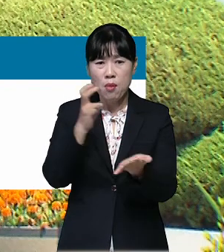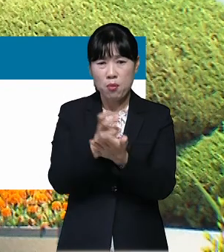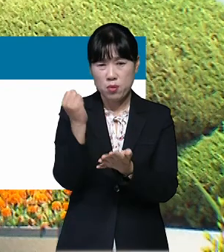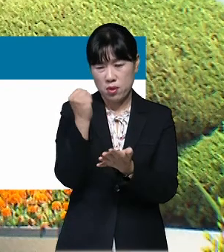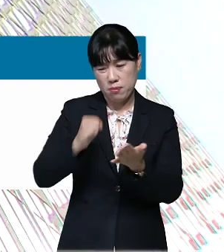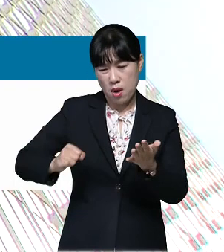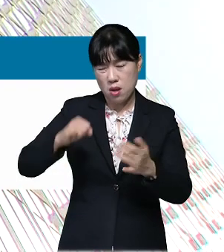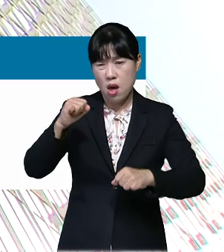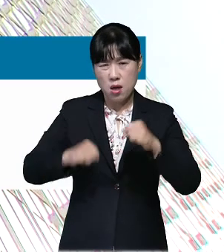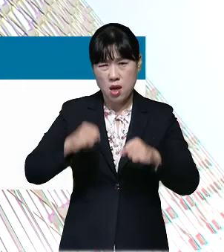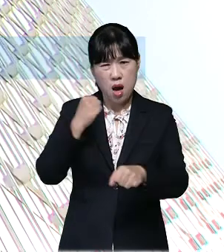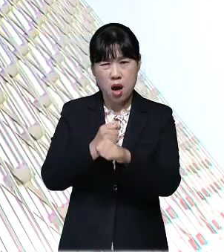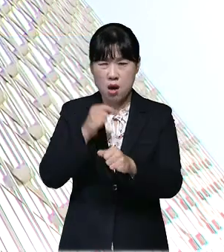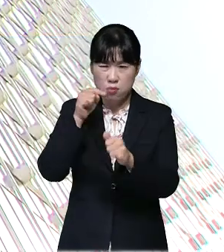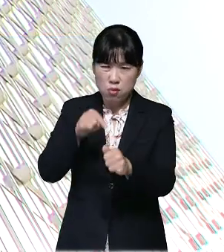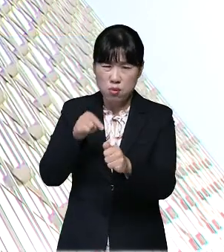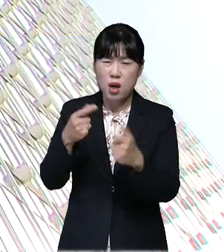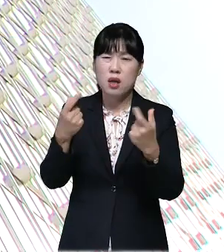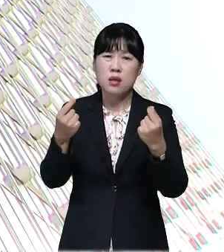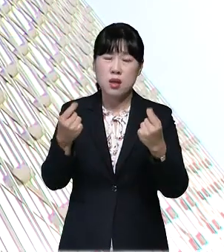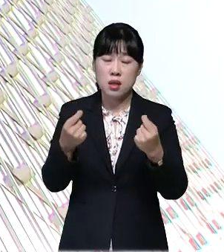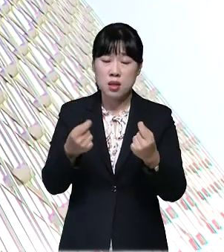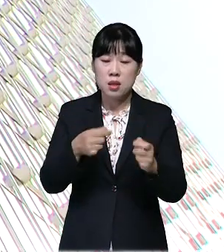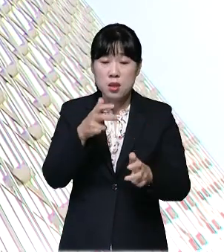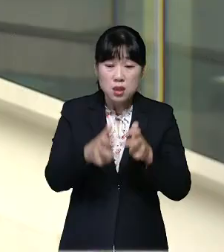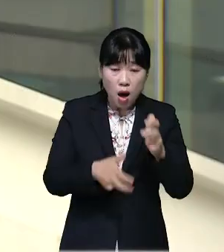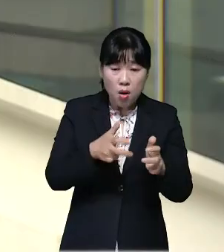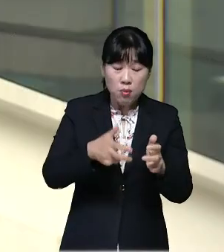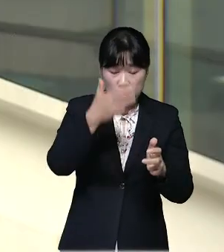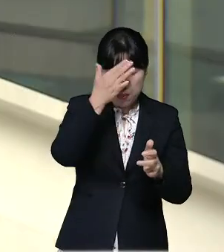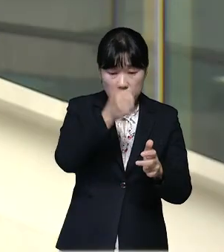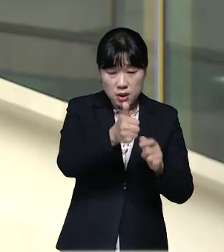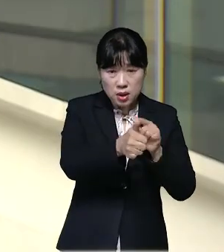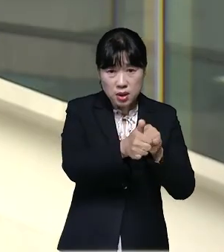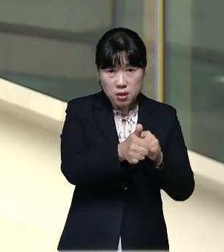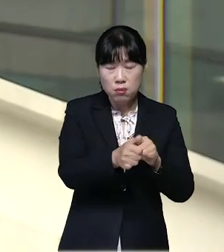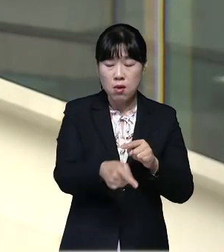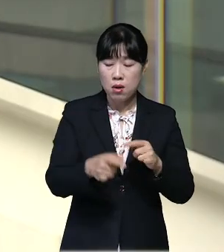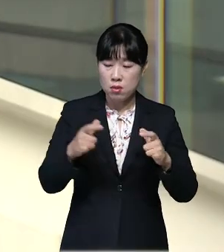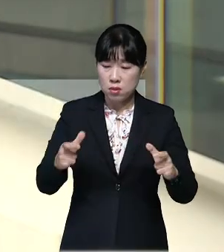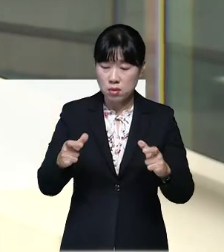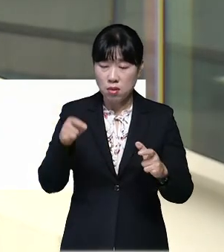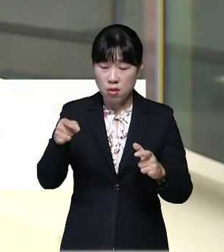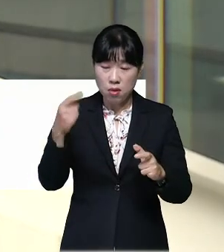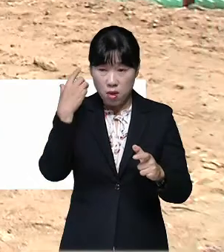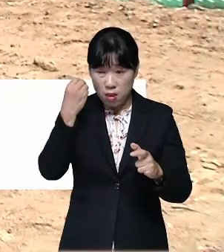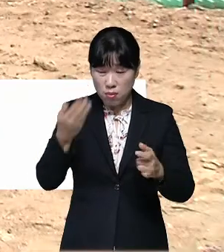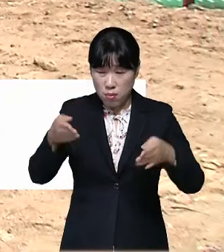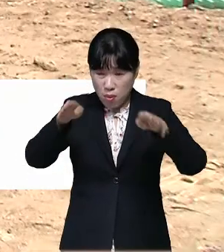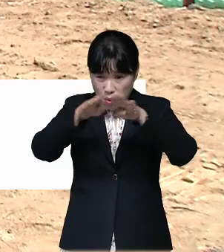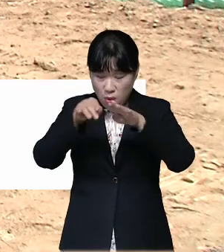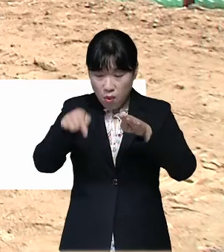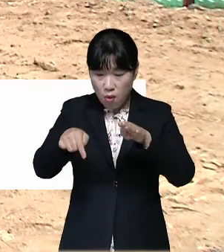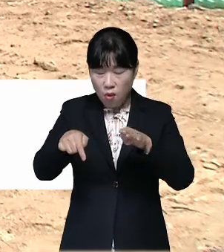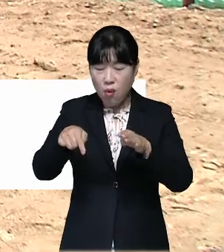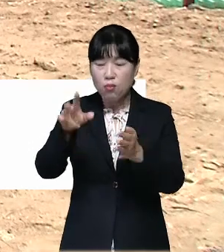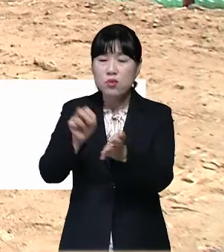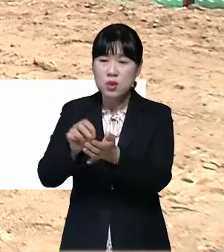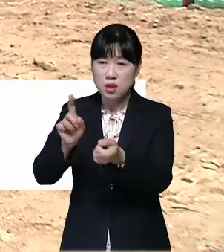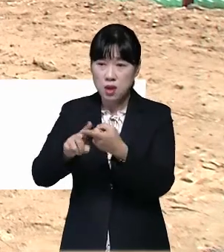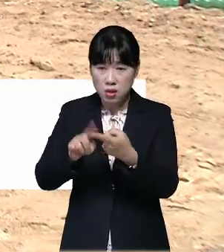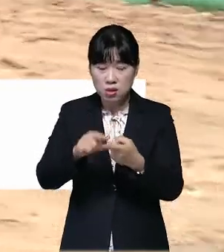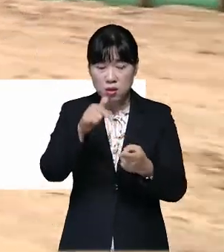하라라고 하는 것. 문제는 사업자인 미래에셋입니다. 지역에서 레지던스를 둘러싸고 경도개발 반대 목소리가